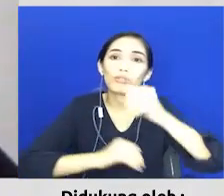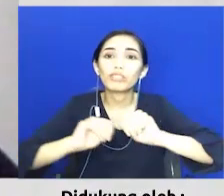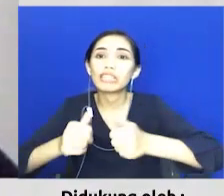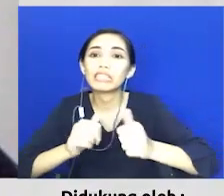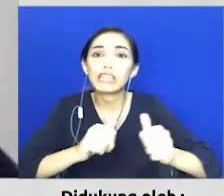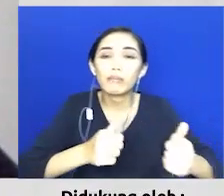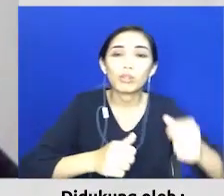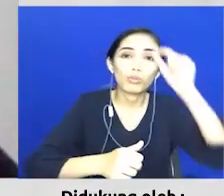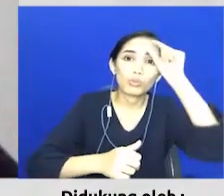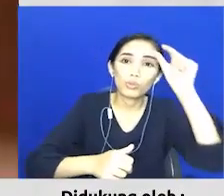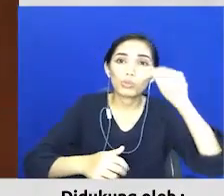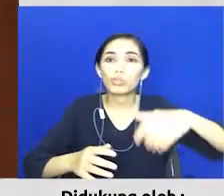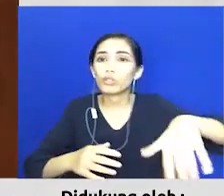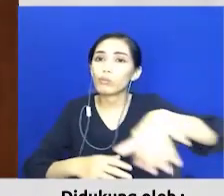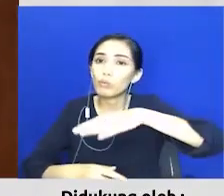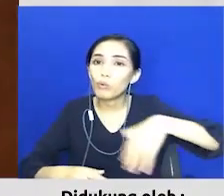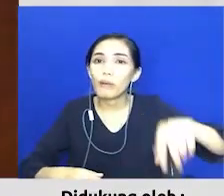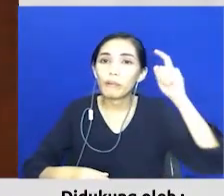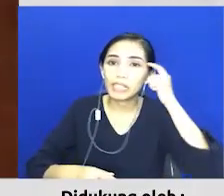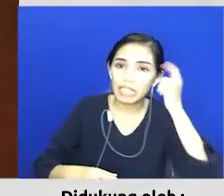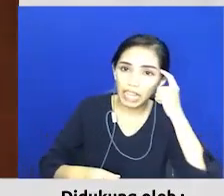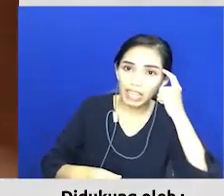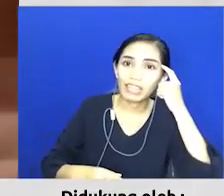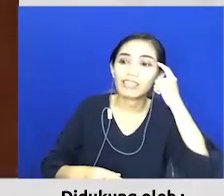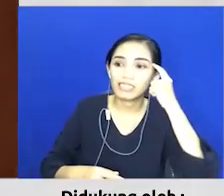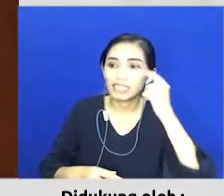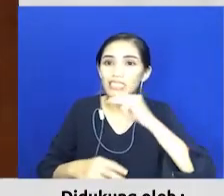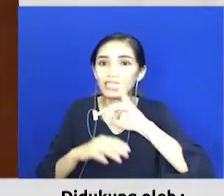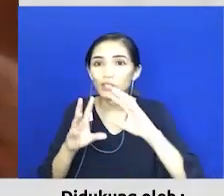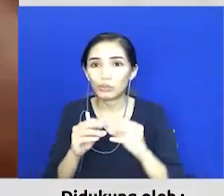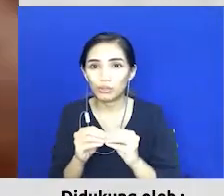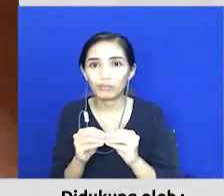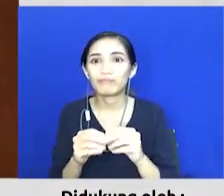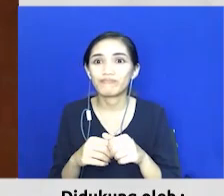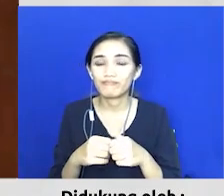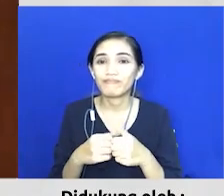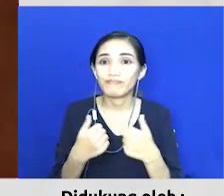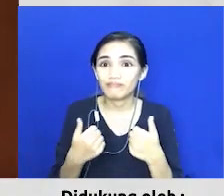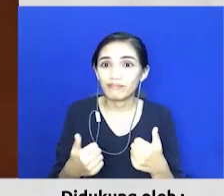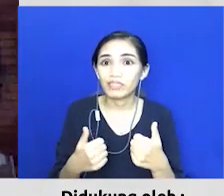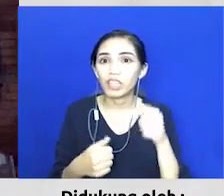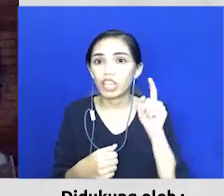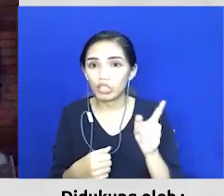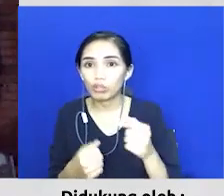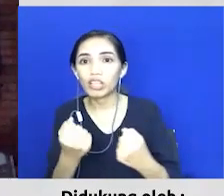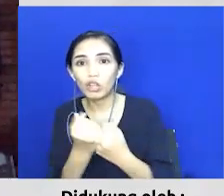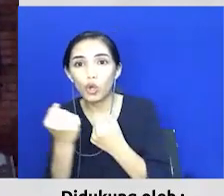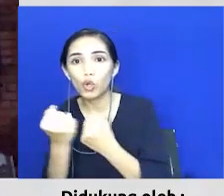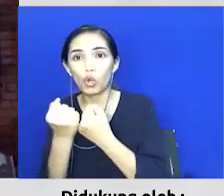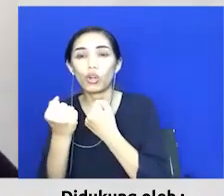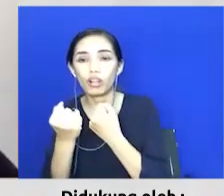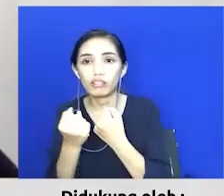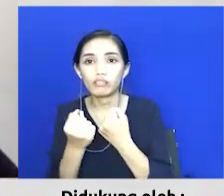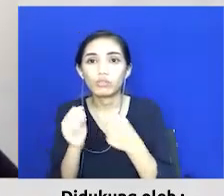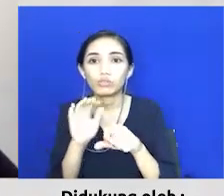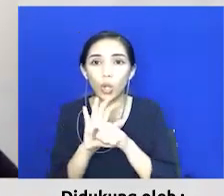menjaga supaya film itu tersedia buat segala selera dan pemikiran, ya kan? Ya, Pak. Ya? Setuju,